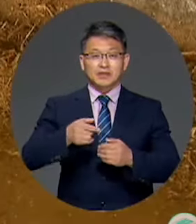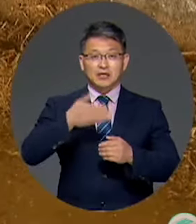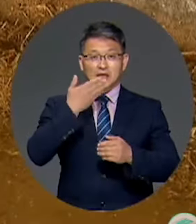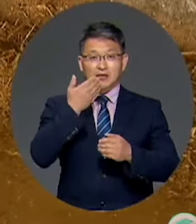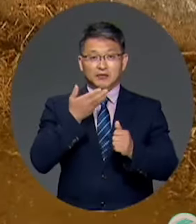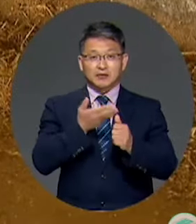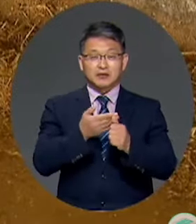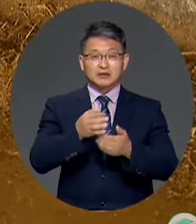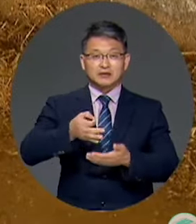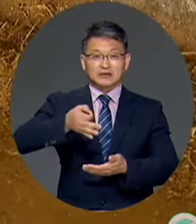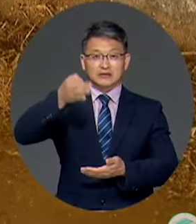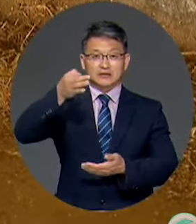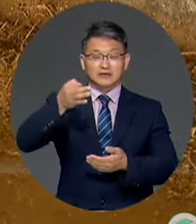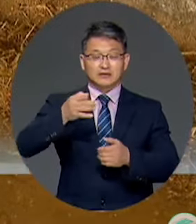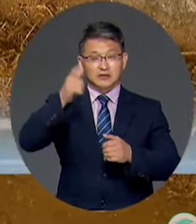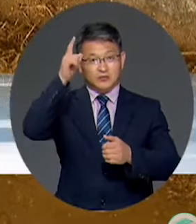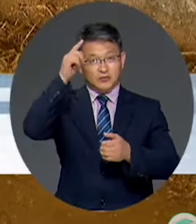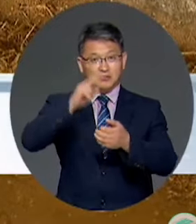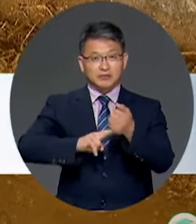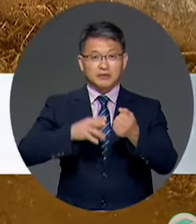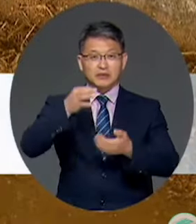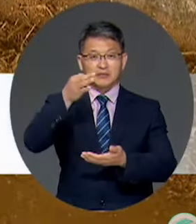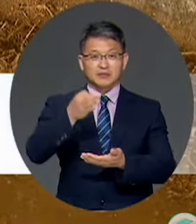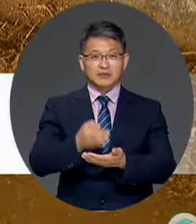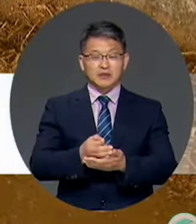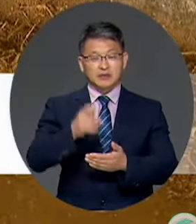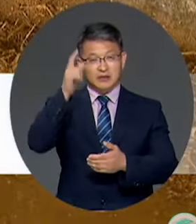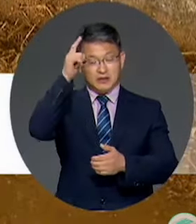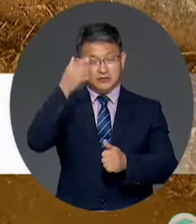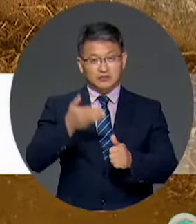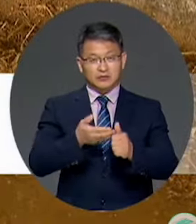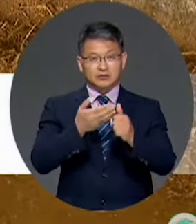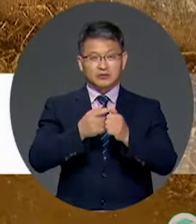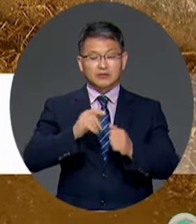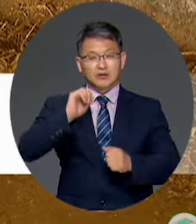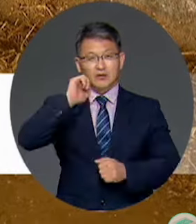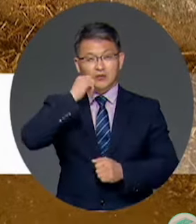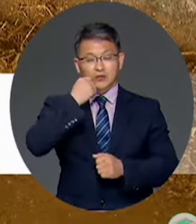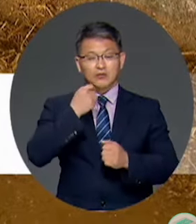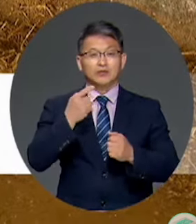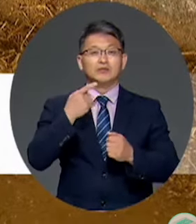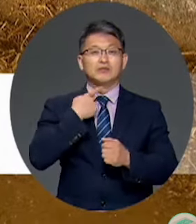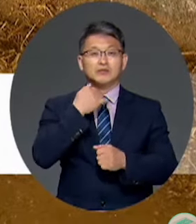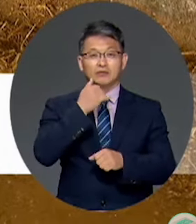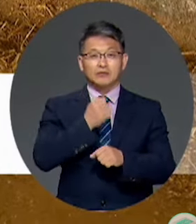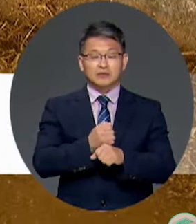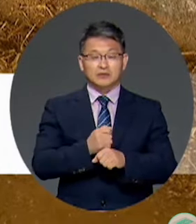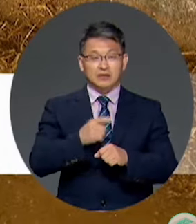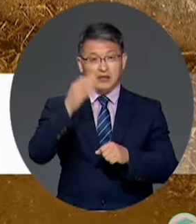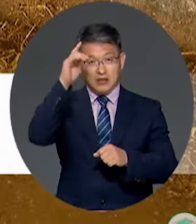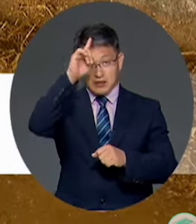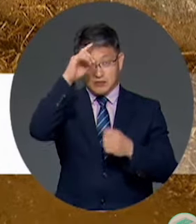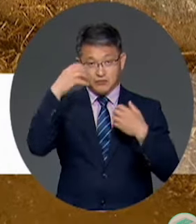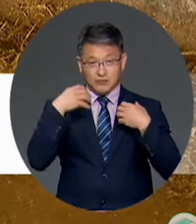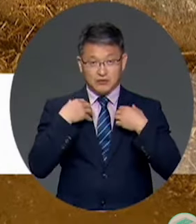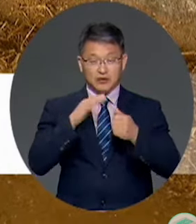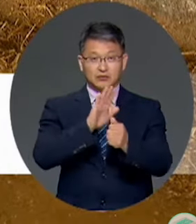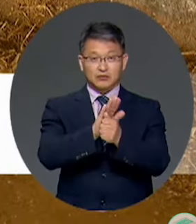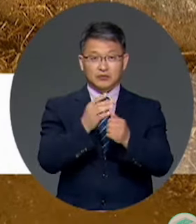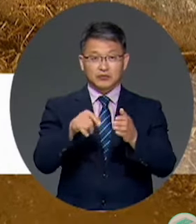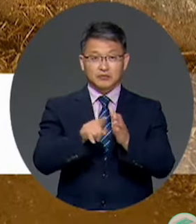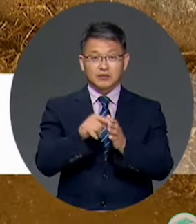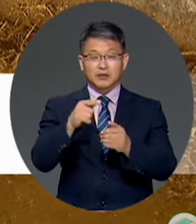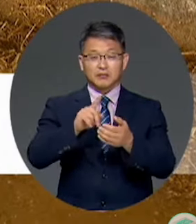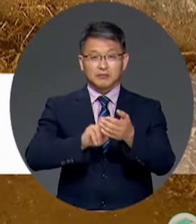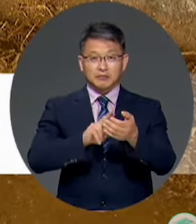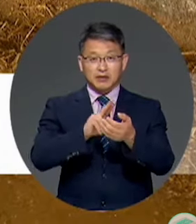사료값은 오르는데 소매 가격은 떨어지면서 한우 농가들이 이중고를 겪고 있습니다. 정부가 한우 농가를 돕겠다며